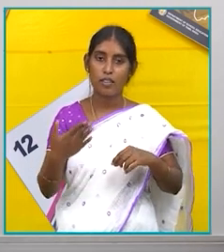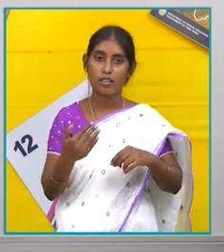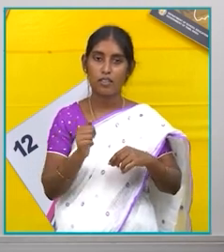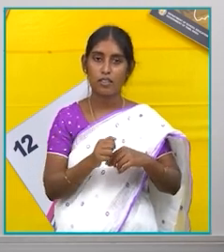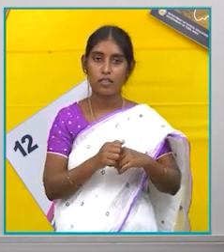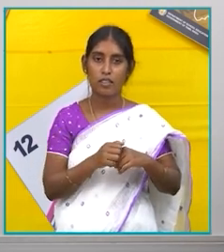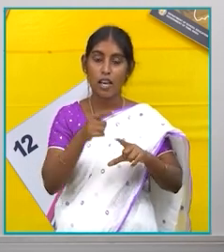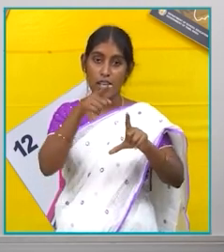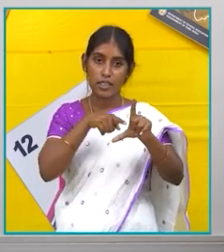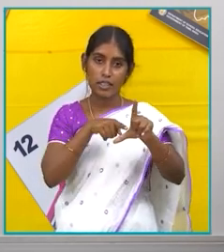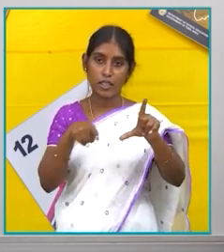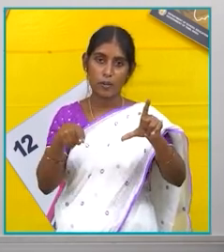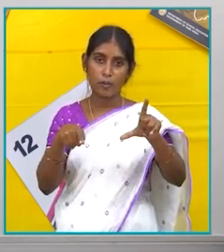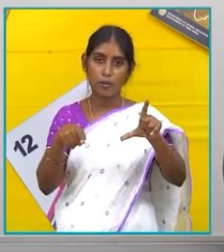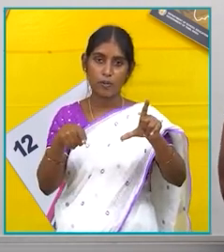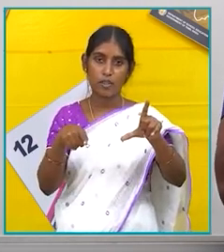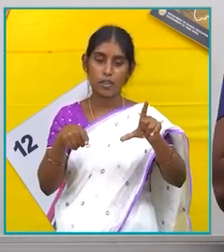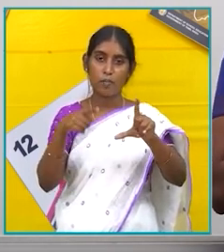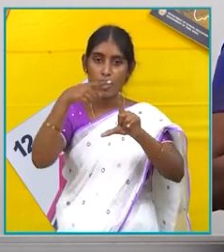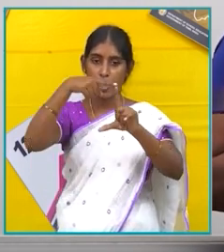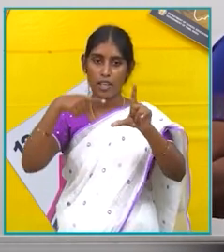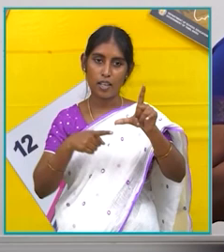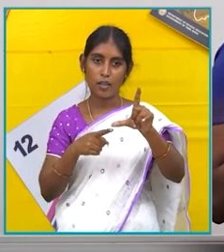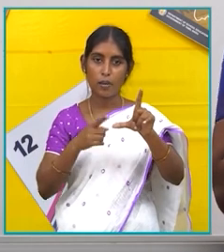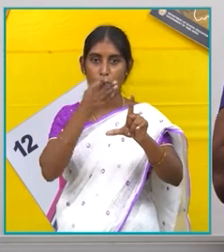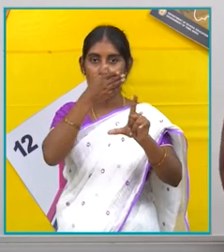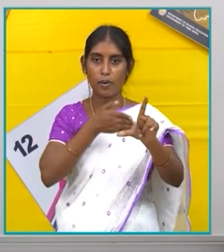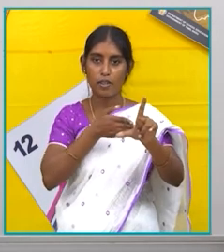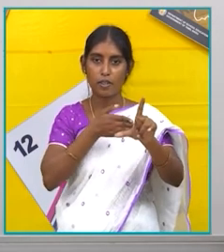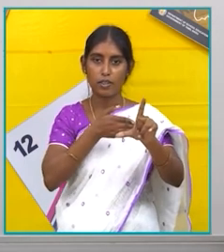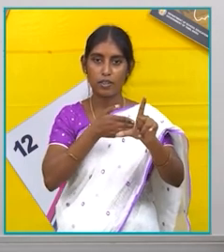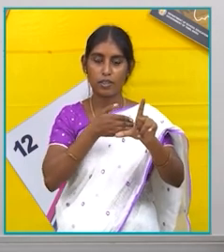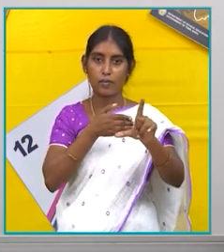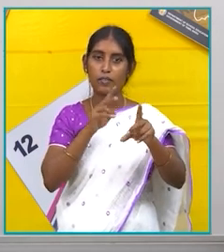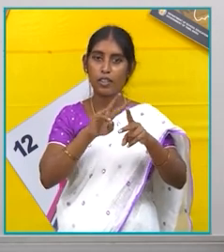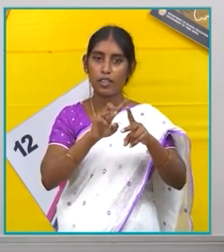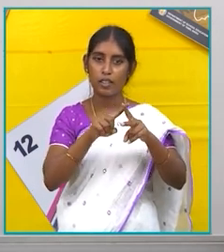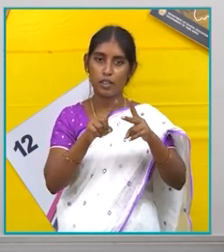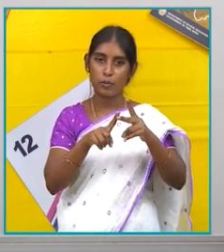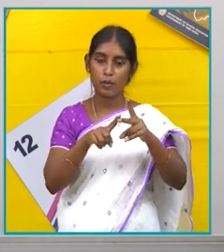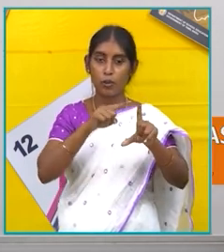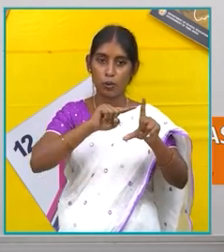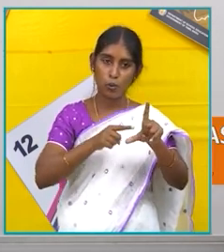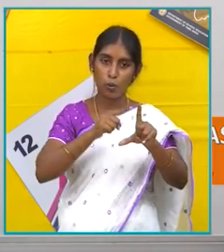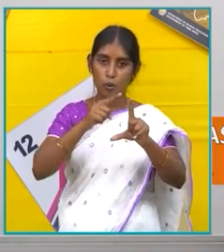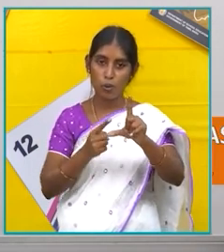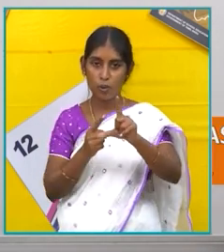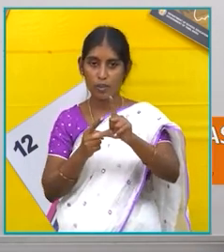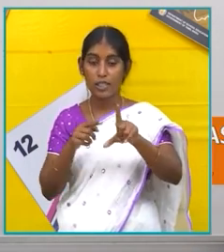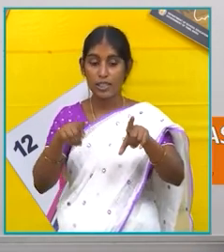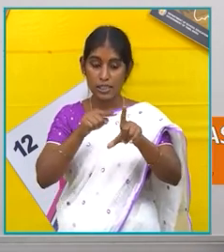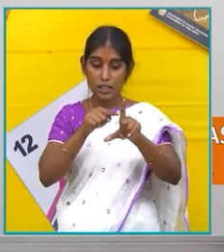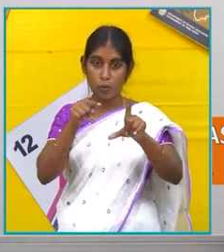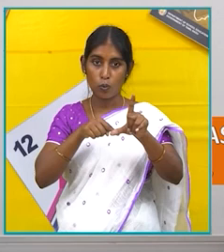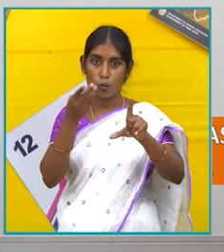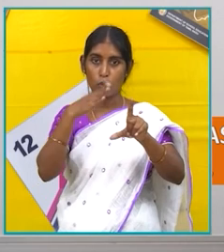அடுத்தது செங்கோணம் கர்ணம் பக்கம் அப்படின்னா 2 முக்கோணத்தோட கோணமும் செங்கோணமாக இருக்கணும்,